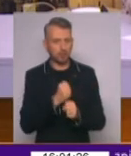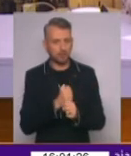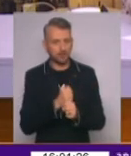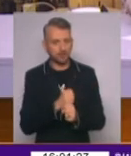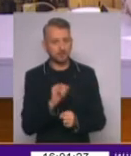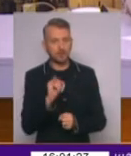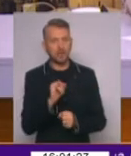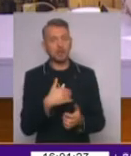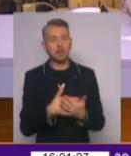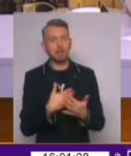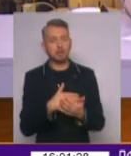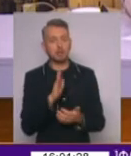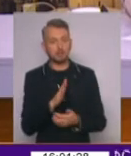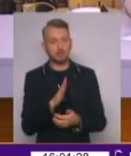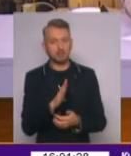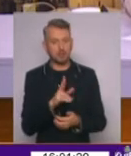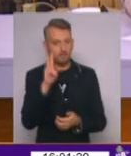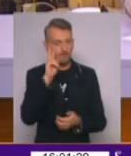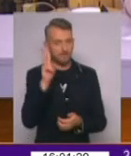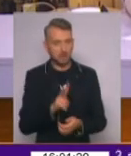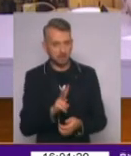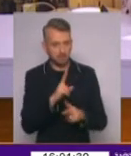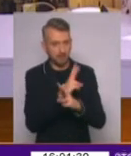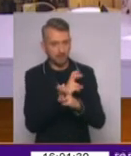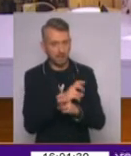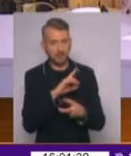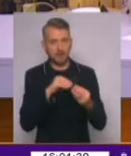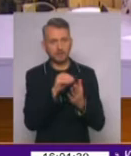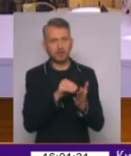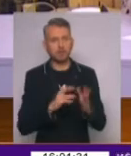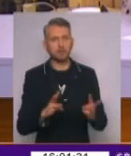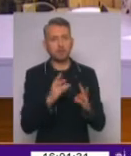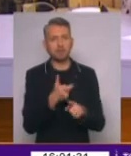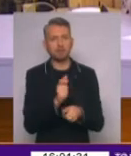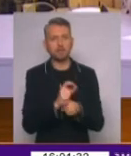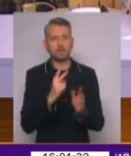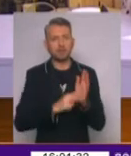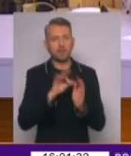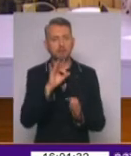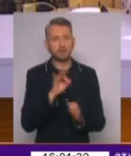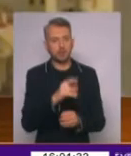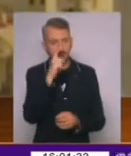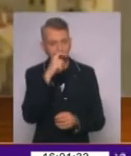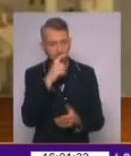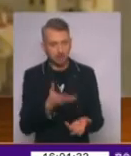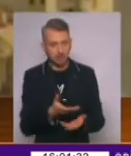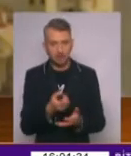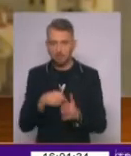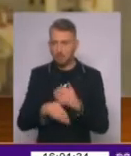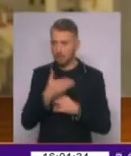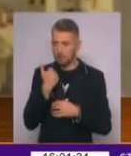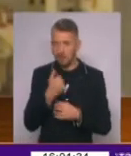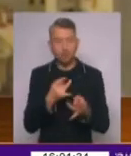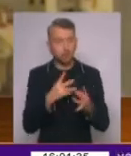І, наприклад, в тому самому Відні, за статистикою, спалюється більше, ніж 70% сміття. Тобто немає все.